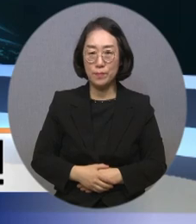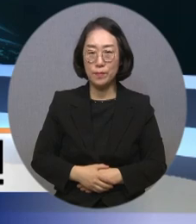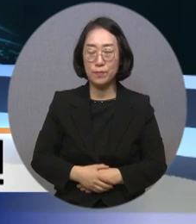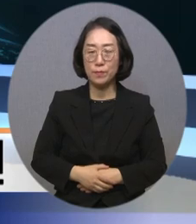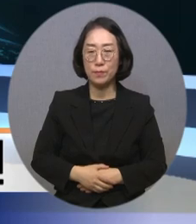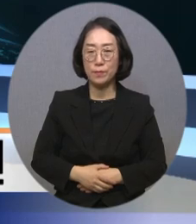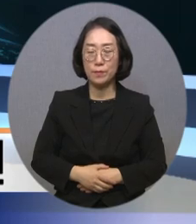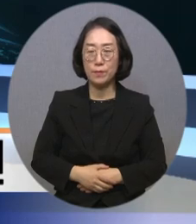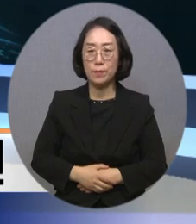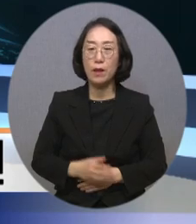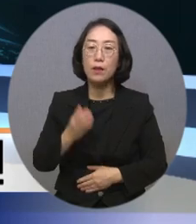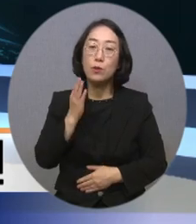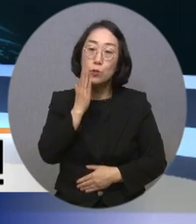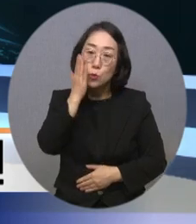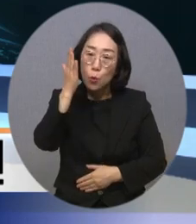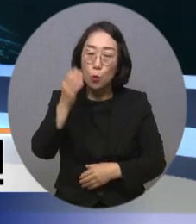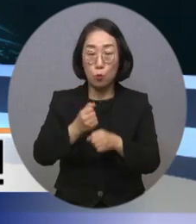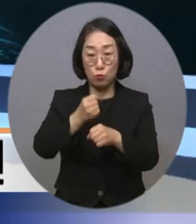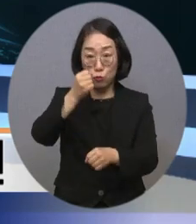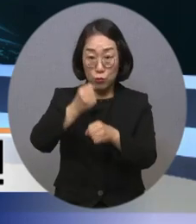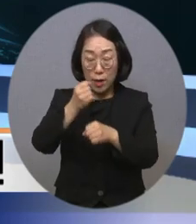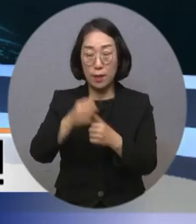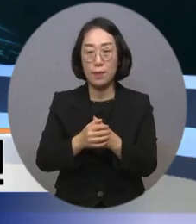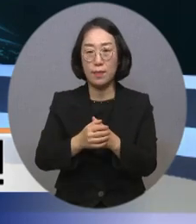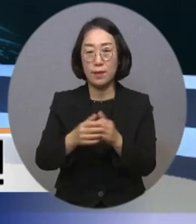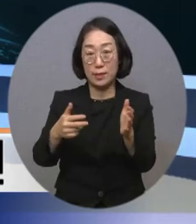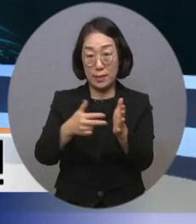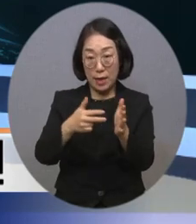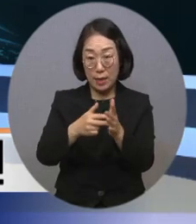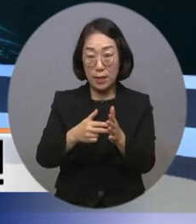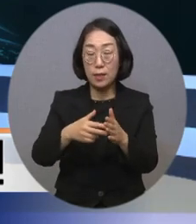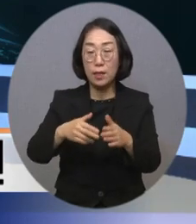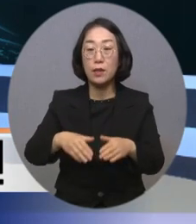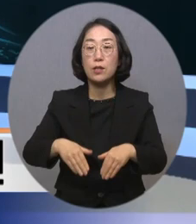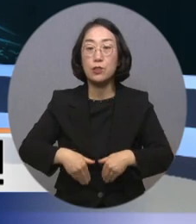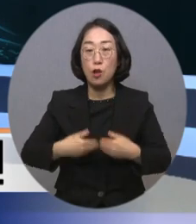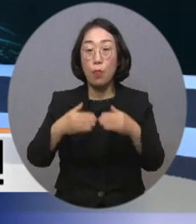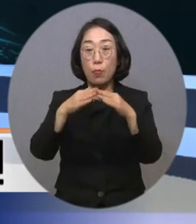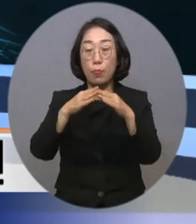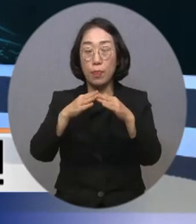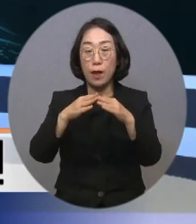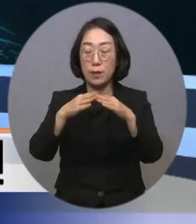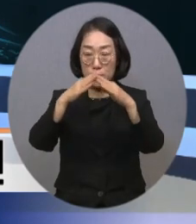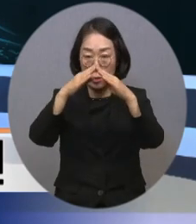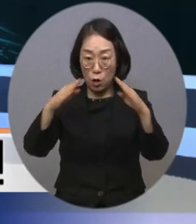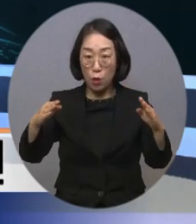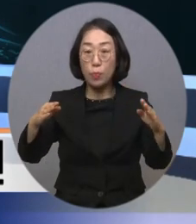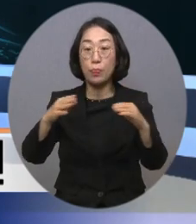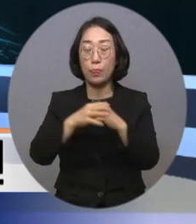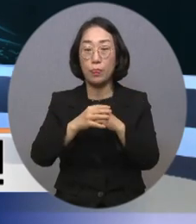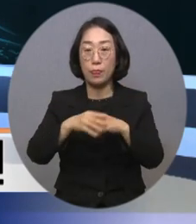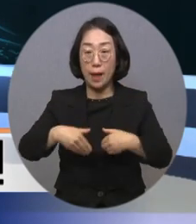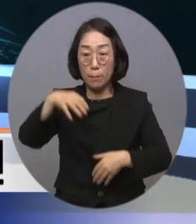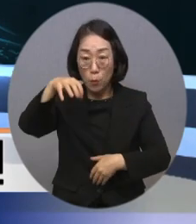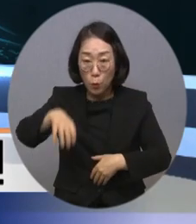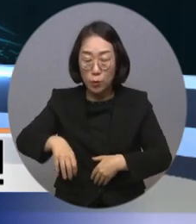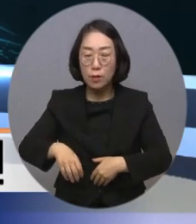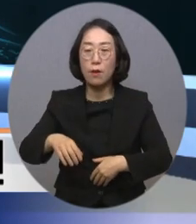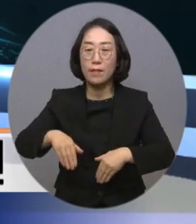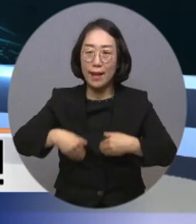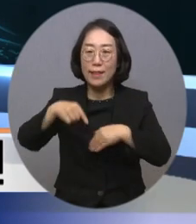초록우산 어린이재단 전남지역본부 가 몰아낼 여 소시 아동의 3억원 후원을 통해 따뜻한 마음을